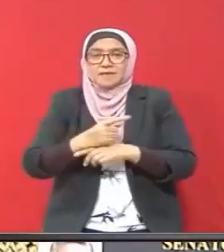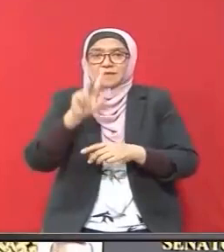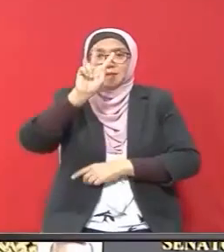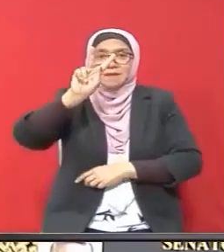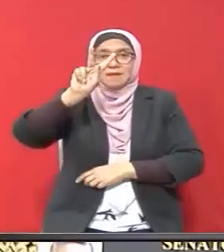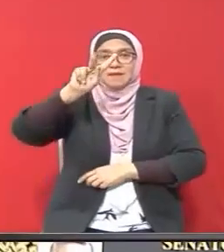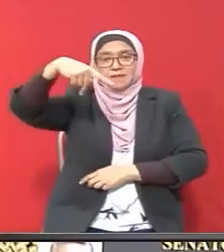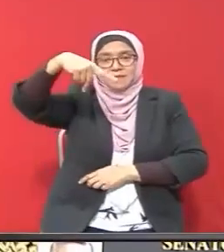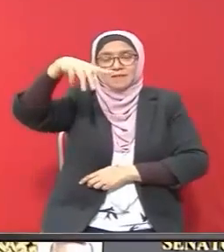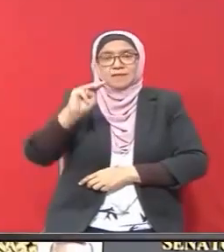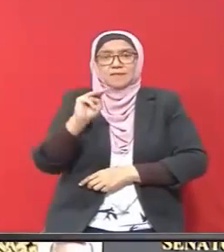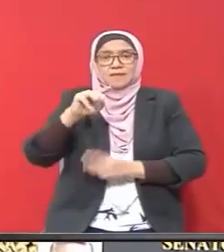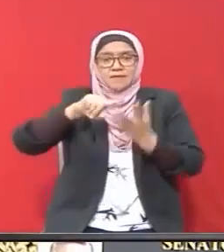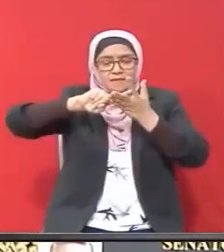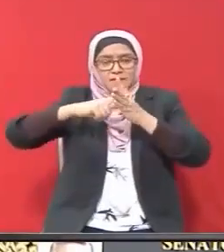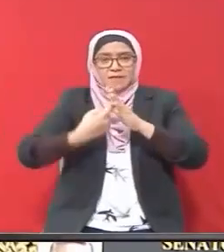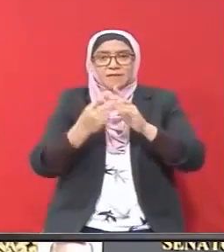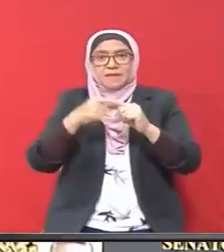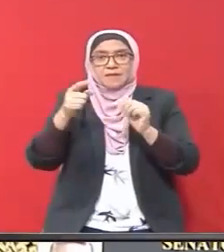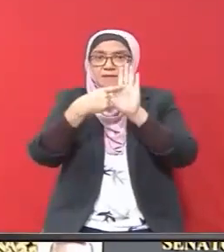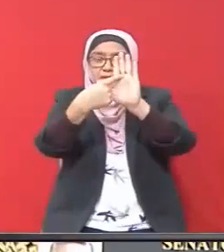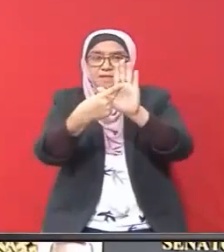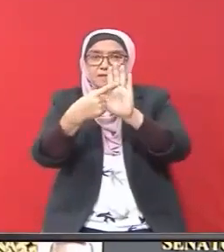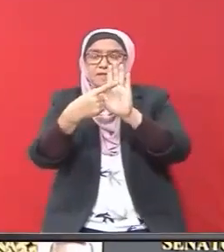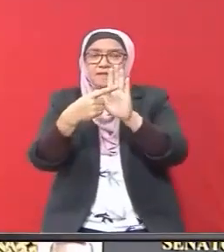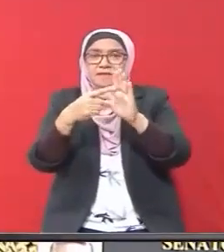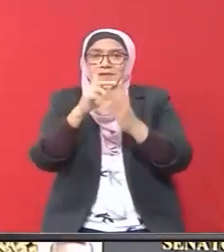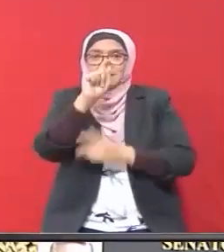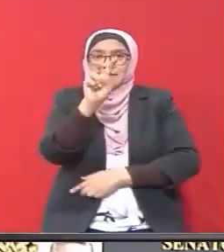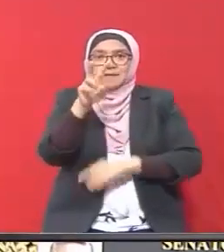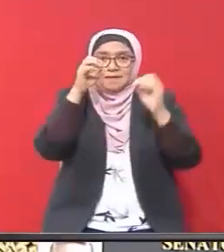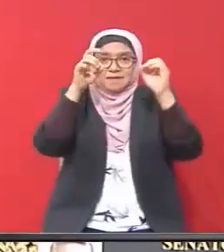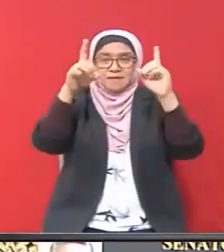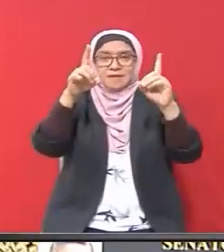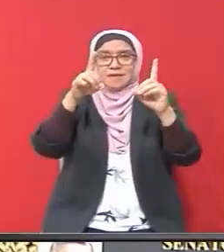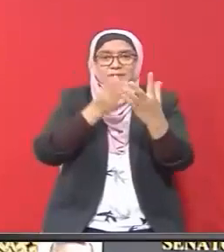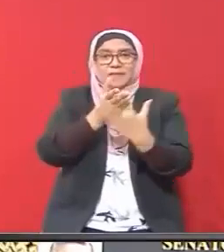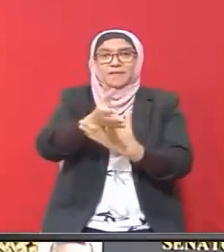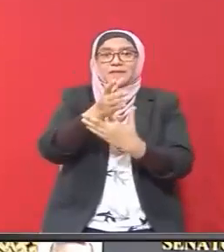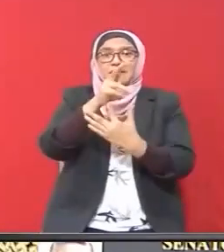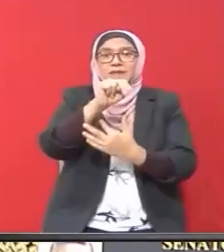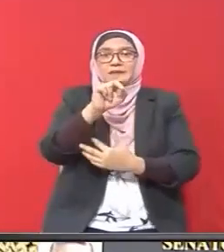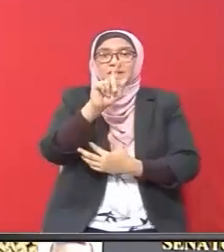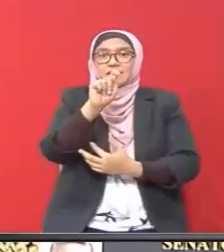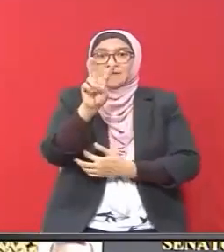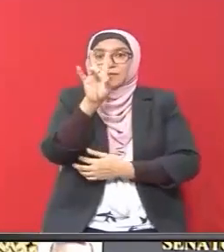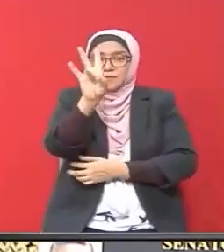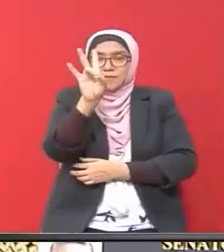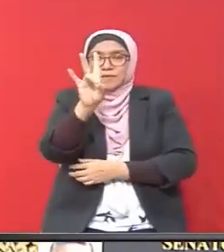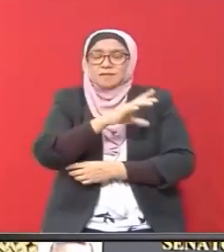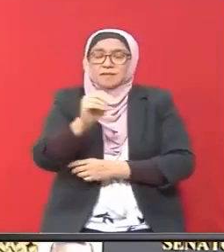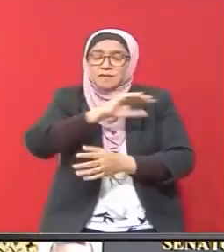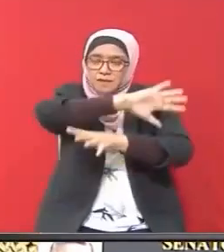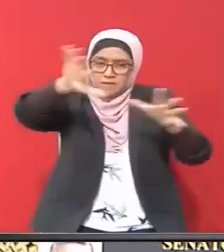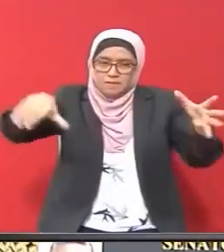siaran TV pendidikan selama tiga jam di saluran ntv7 ini menjadikan keseluruhan siaran TV pendidikan adalah